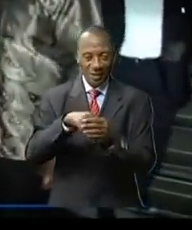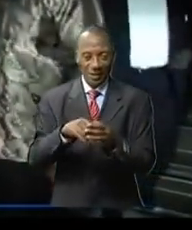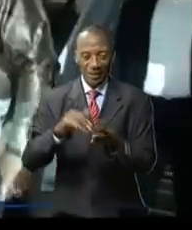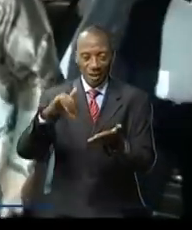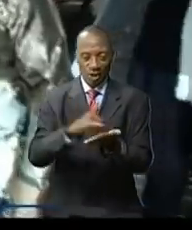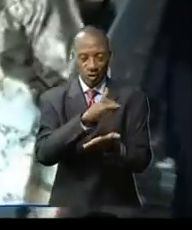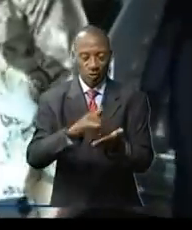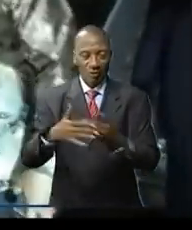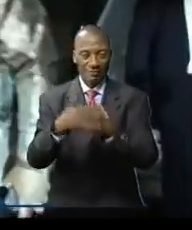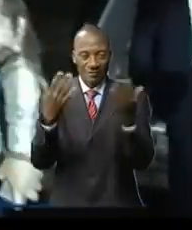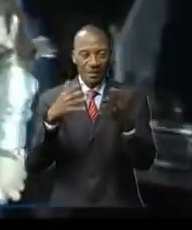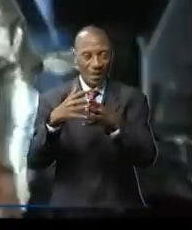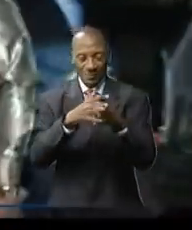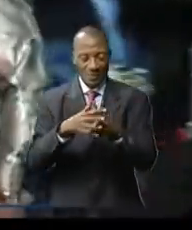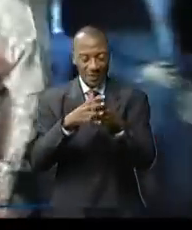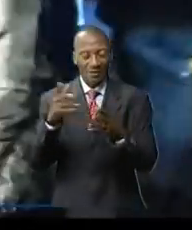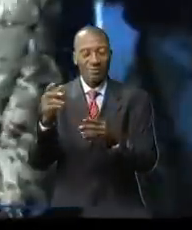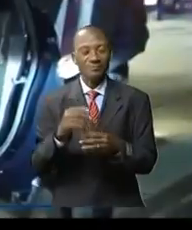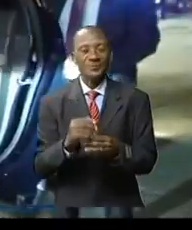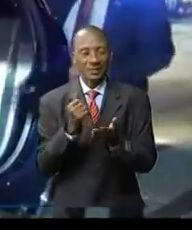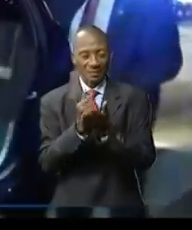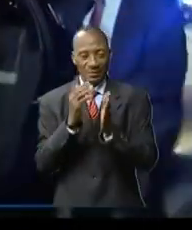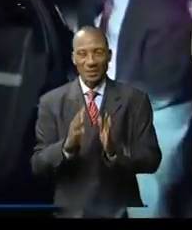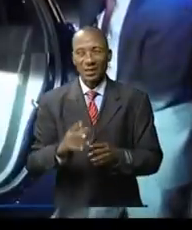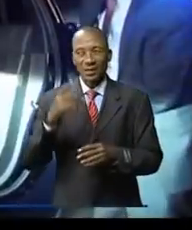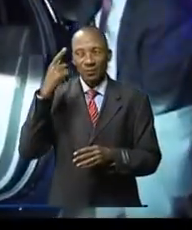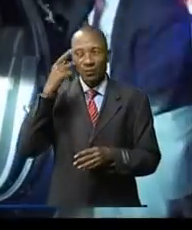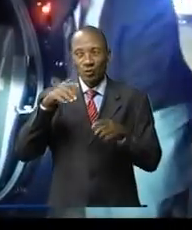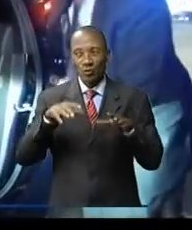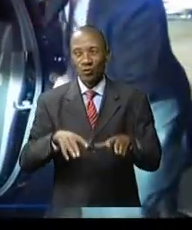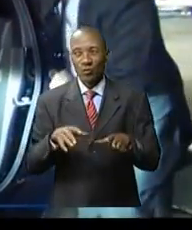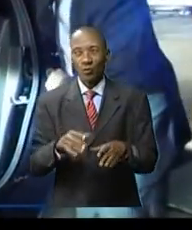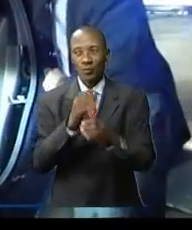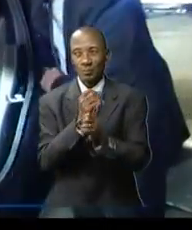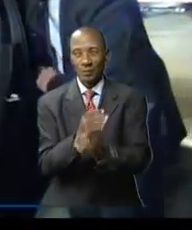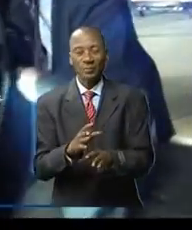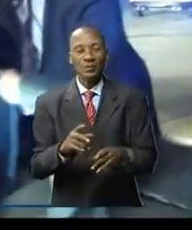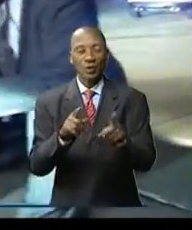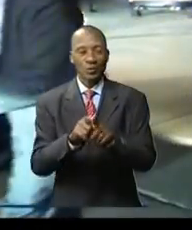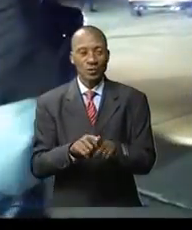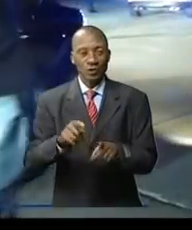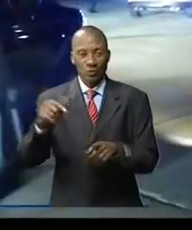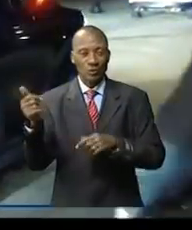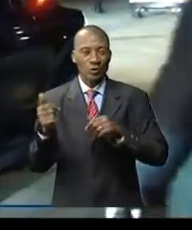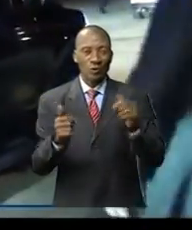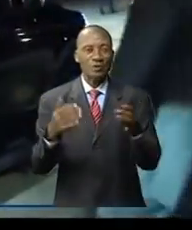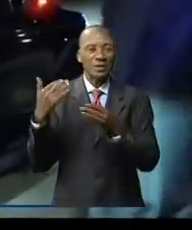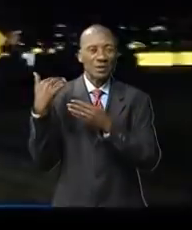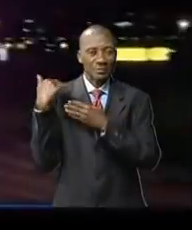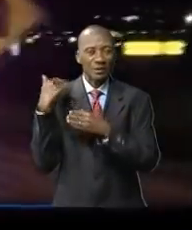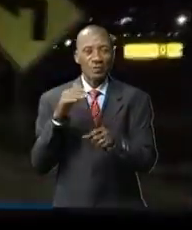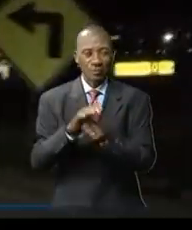tête l'ambassadeur de la RDC aux USA, M. Balumwene, un dispositif dicté par les contextes de la pandémie de